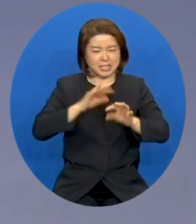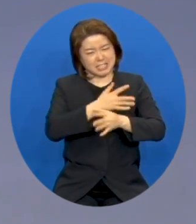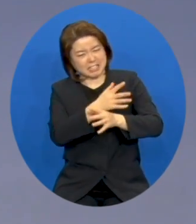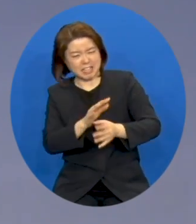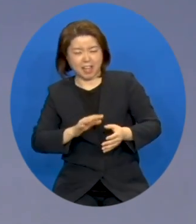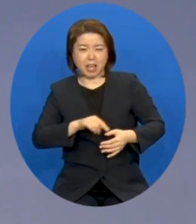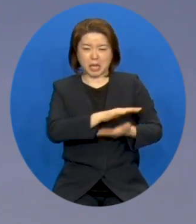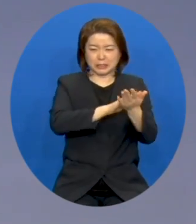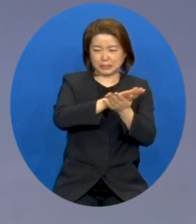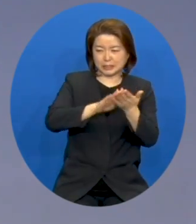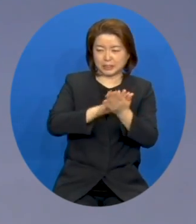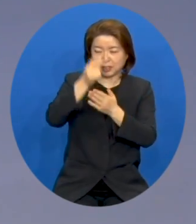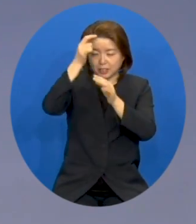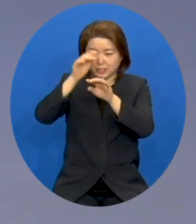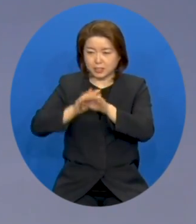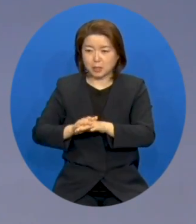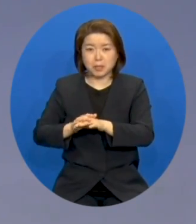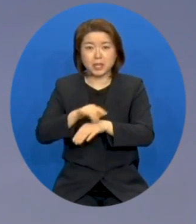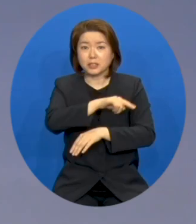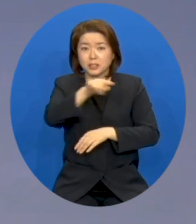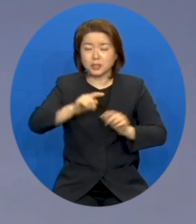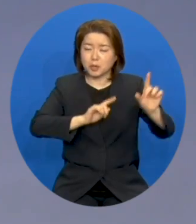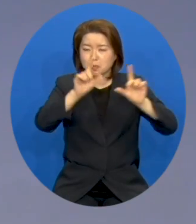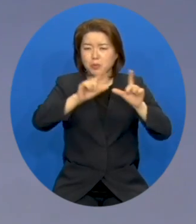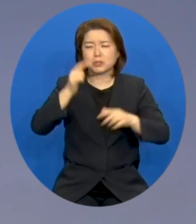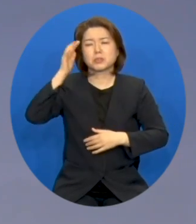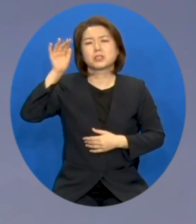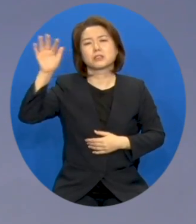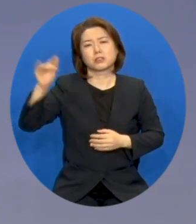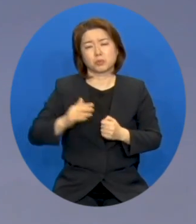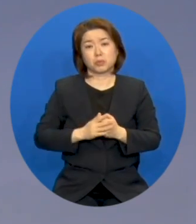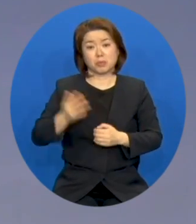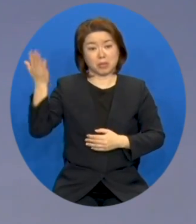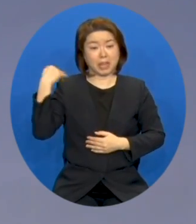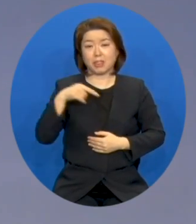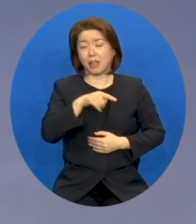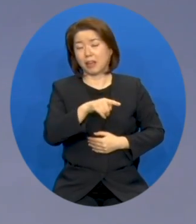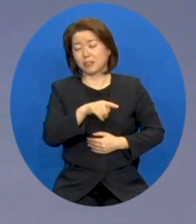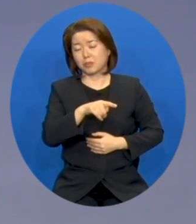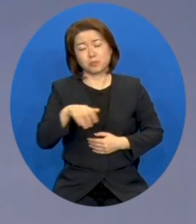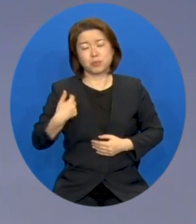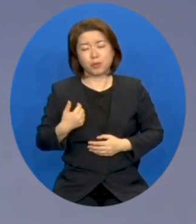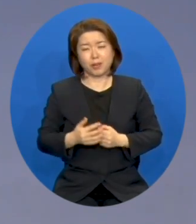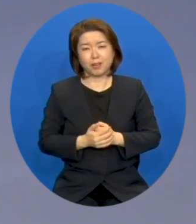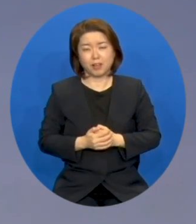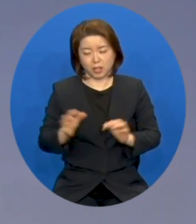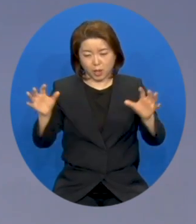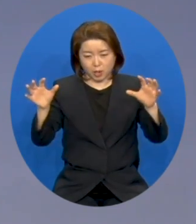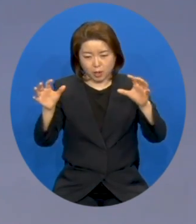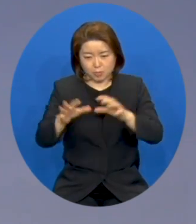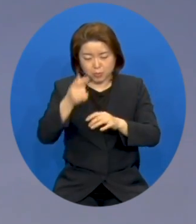하던 그 예배가 그립다는 거예요. 그때는 몰랐대요. 그런데 모여서 예배하지 못하니까